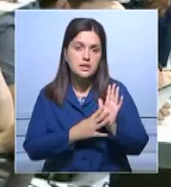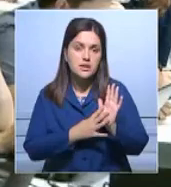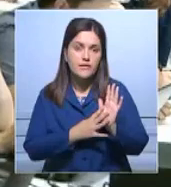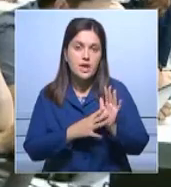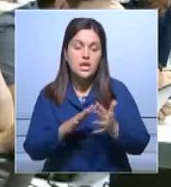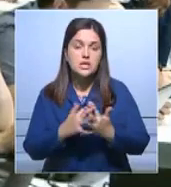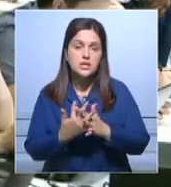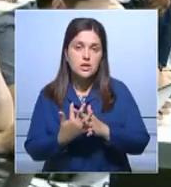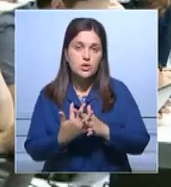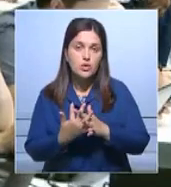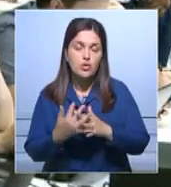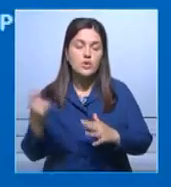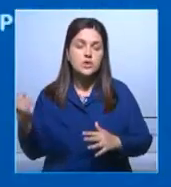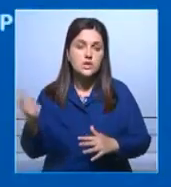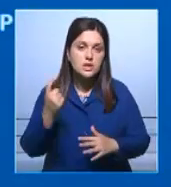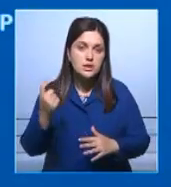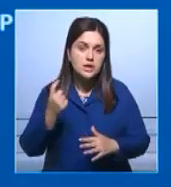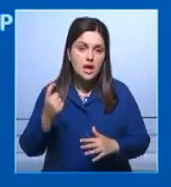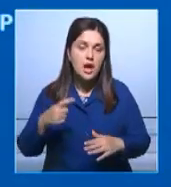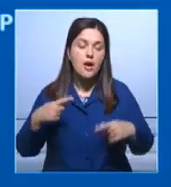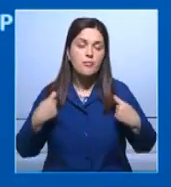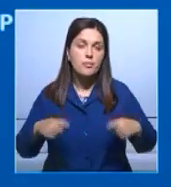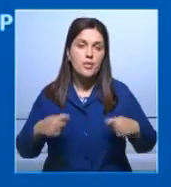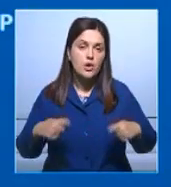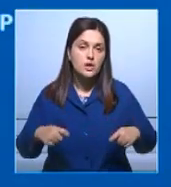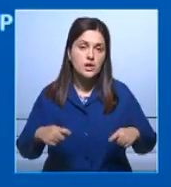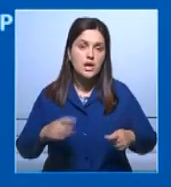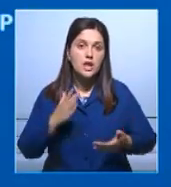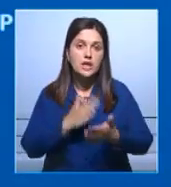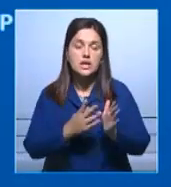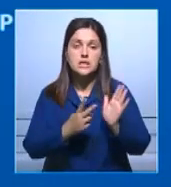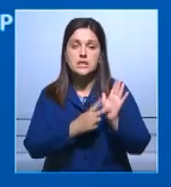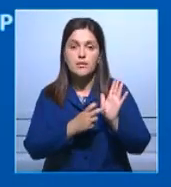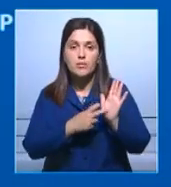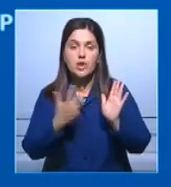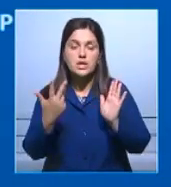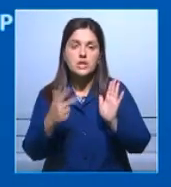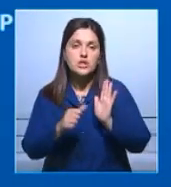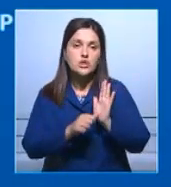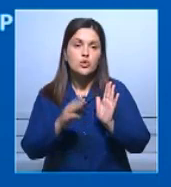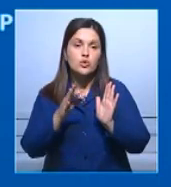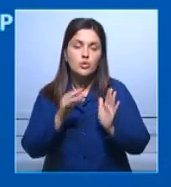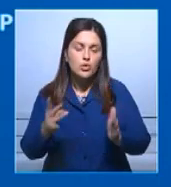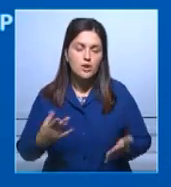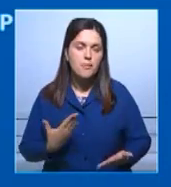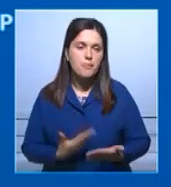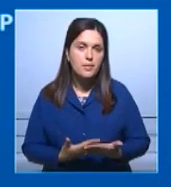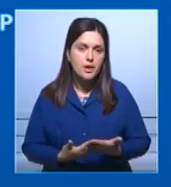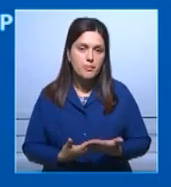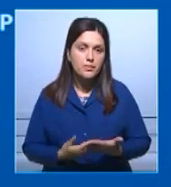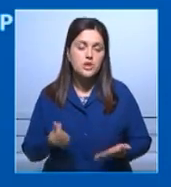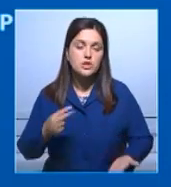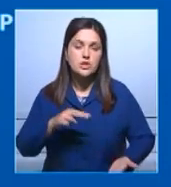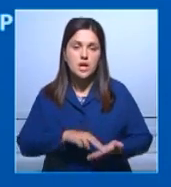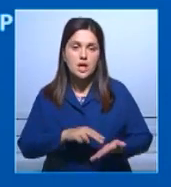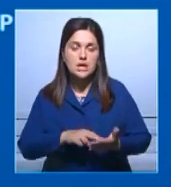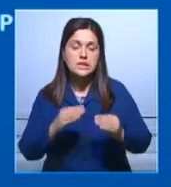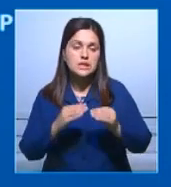39 сельхозярмарок, где реализуется продукция 736 тонн примерно по ценам